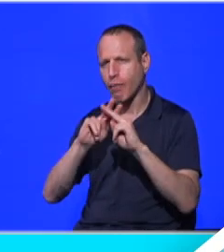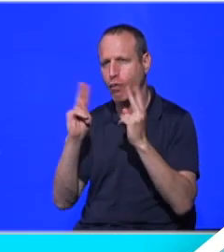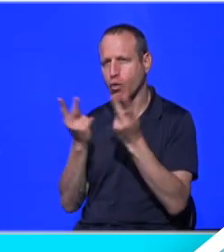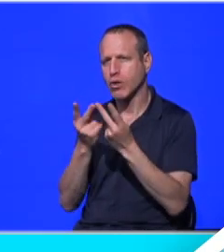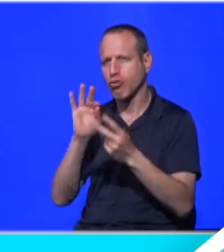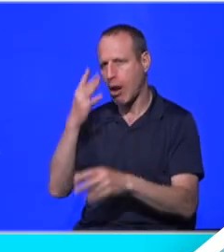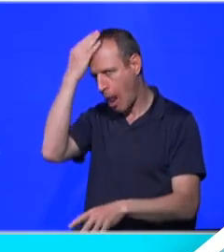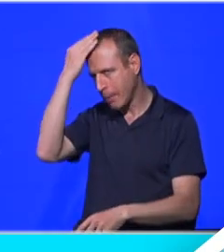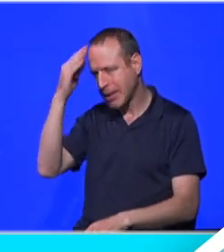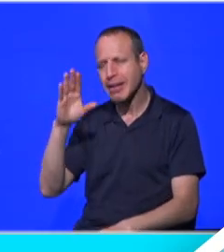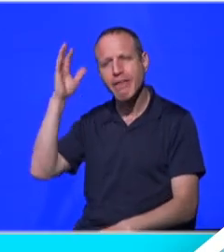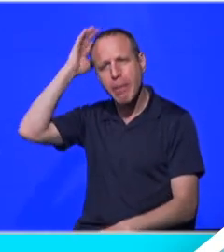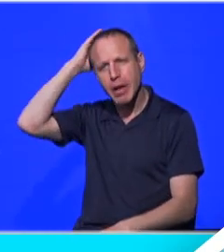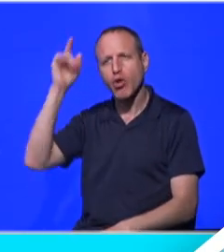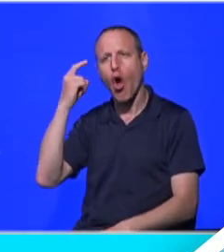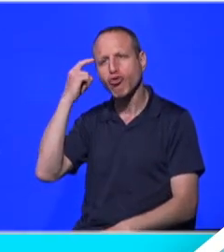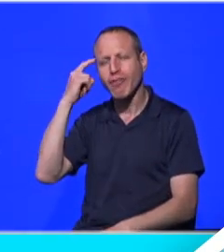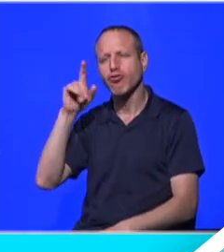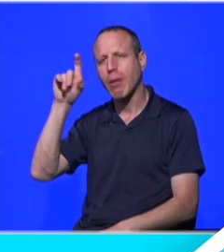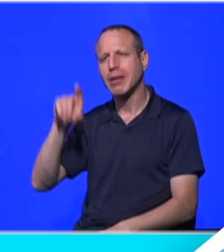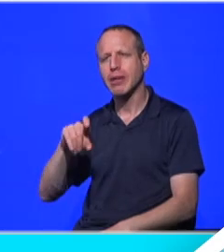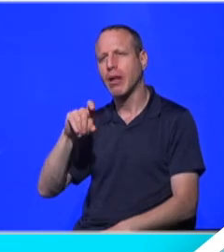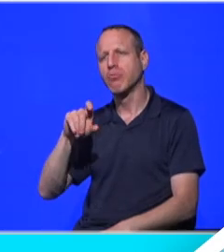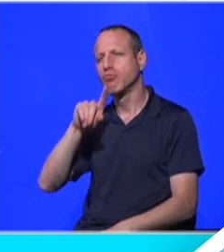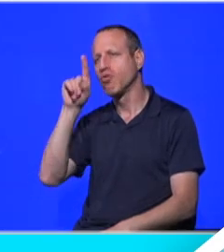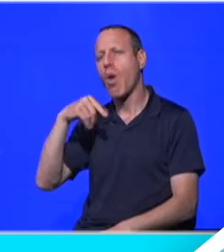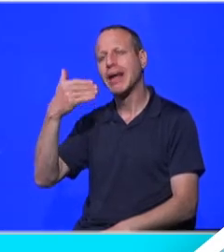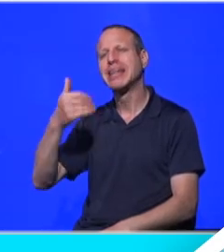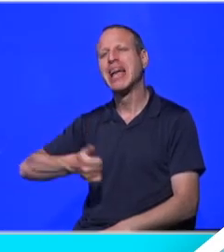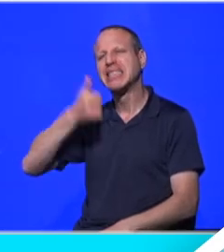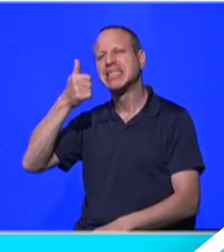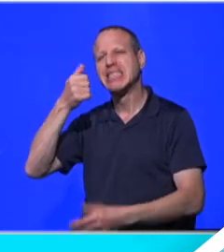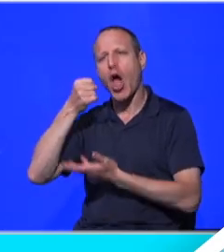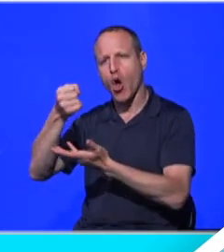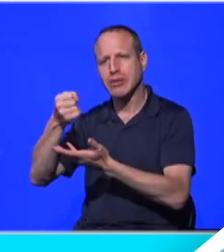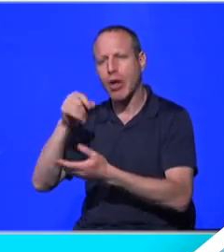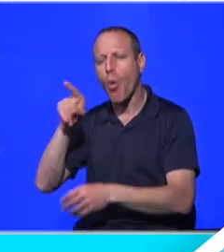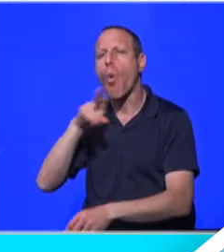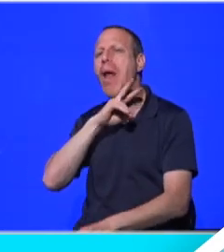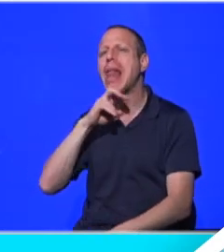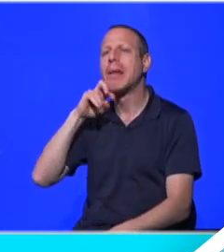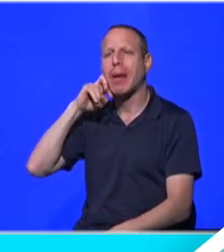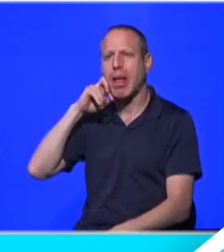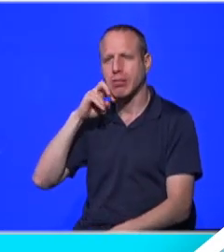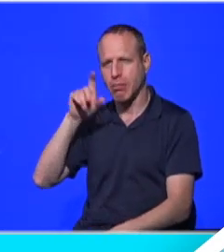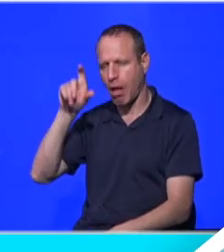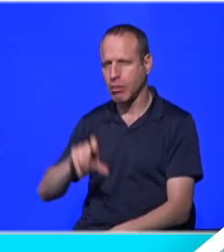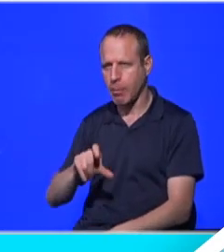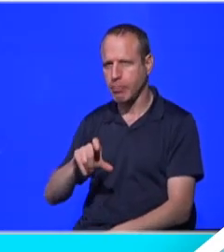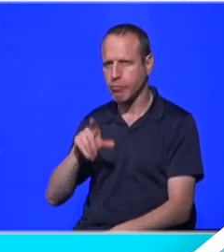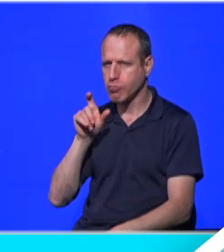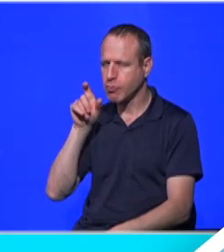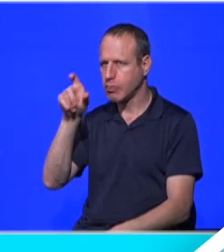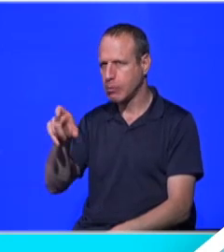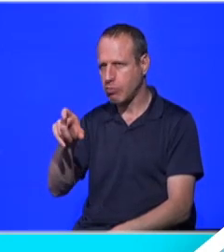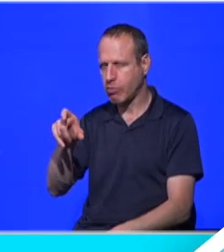של לפיד ובנט חושבת שהבן אדם שאולי יהיה שר האוצר הוא אביגדור ליברמן, אדם